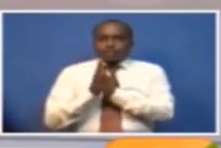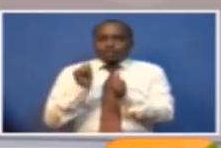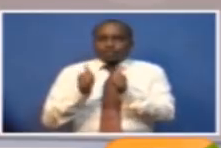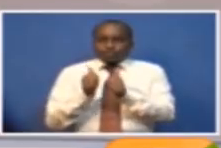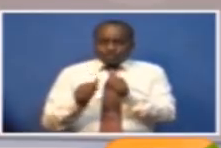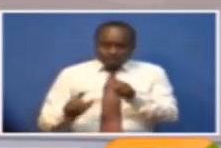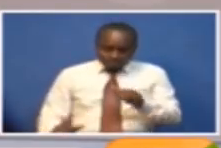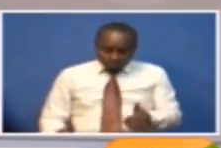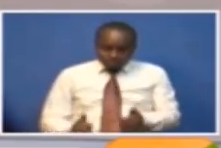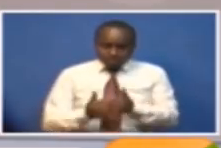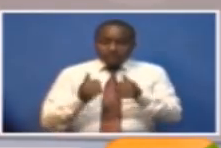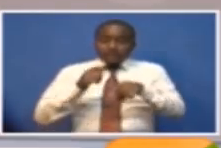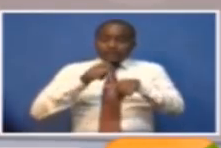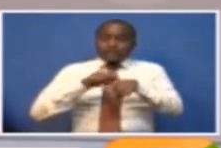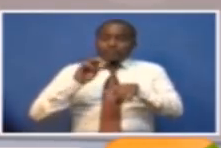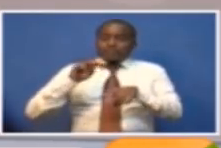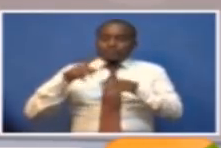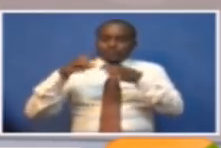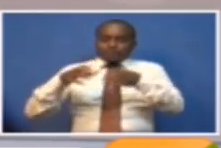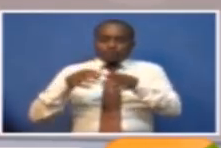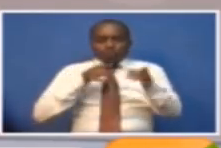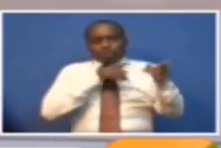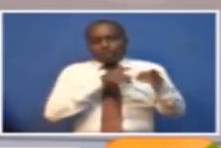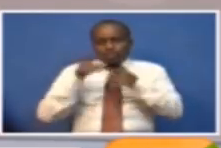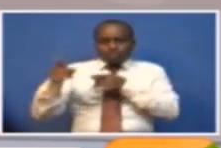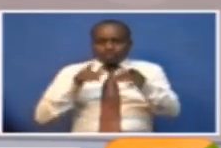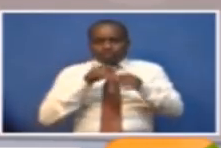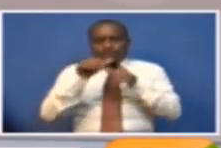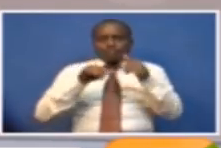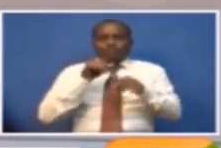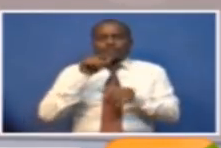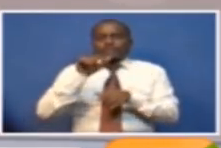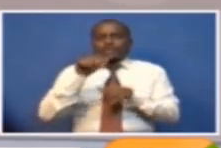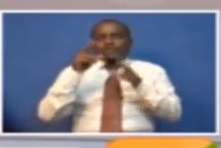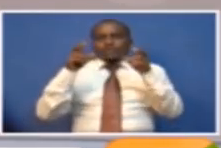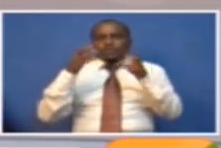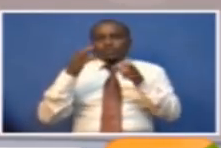huku wabunge wakiendelea kurushiana maneno kuhusu madai hayo ya ufisadi.